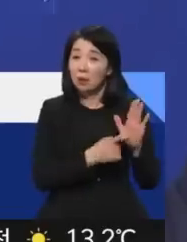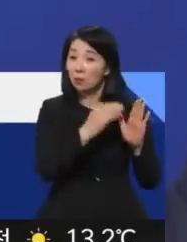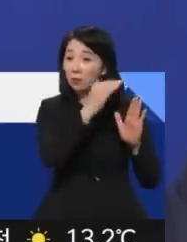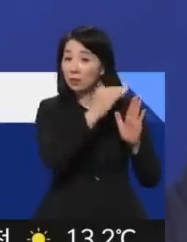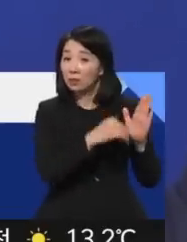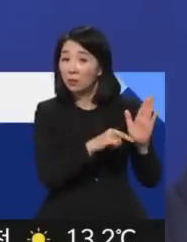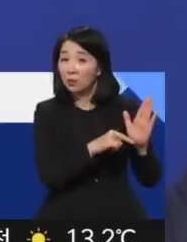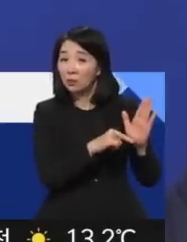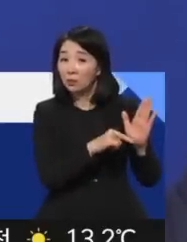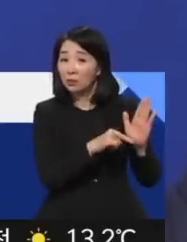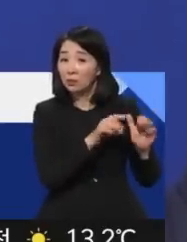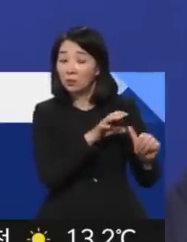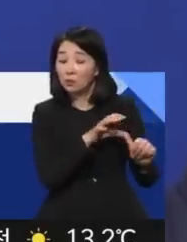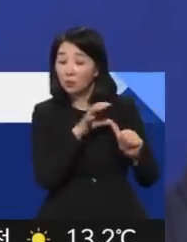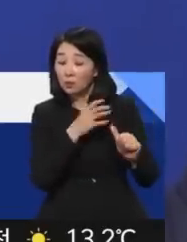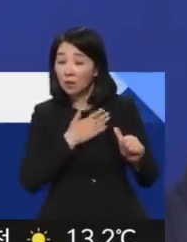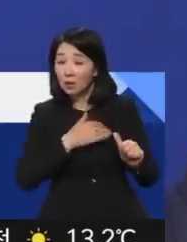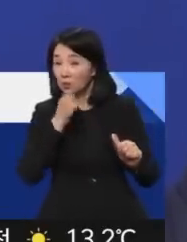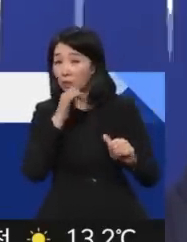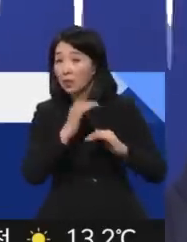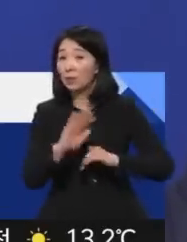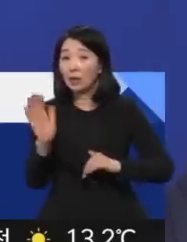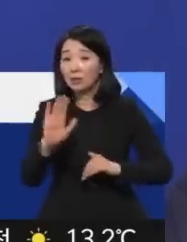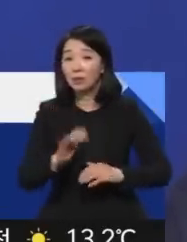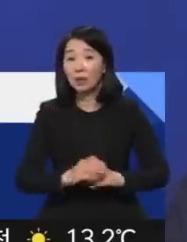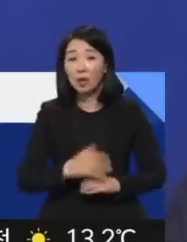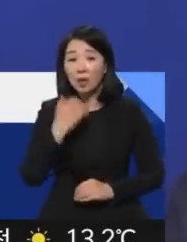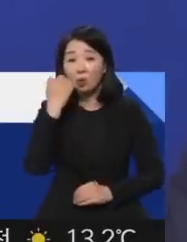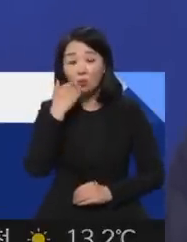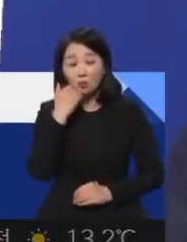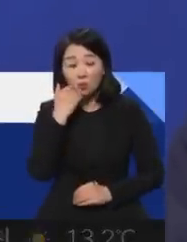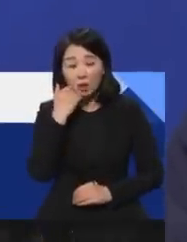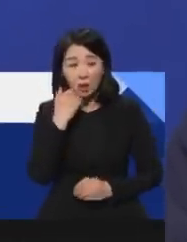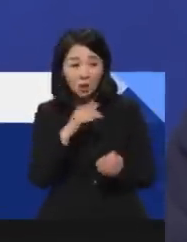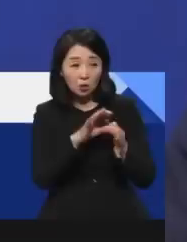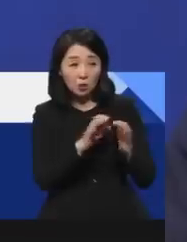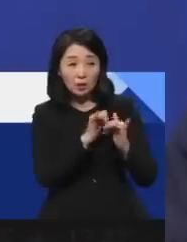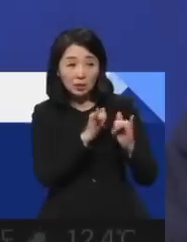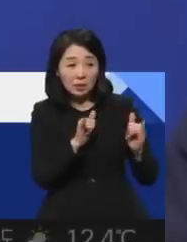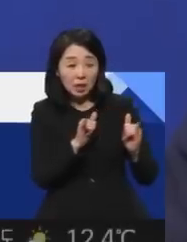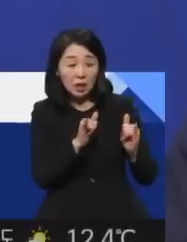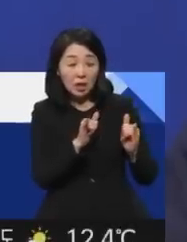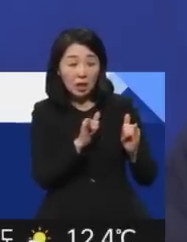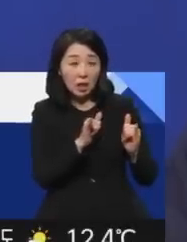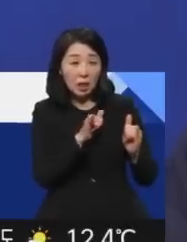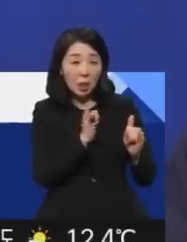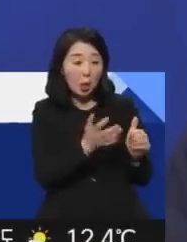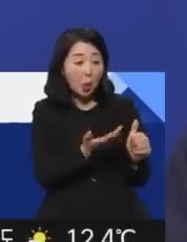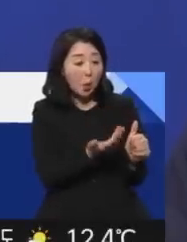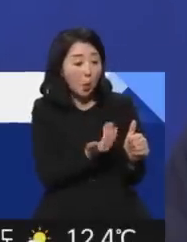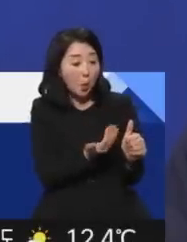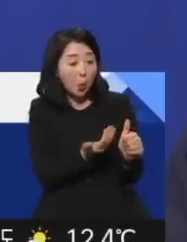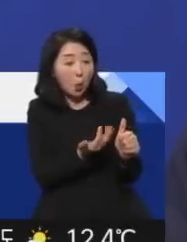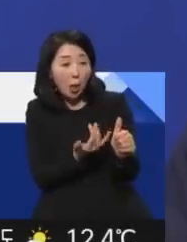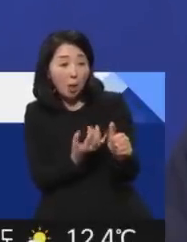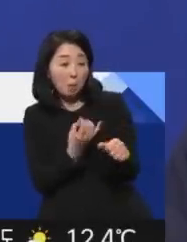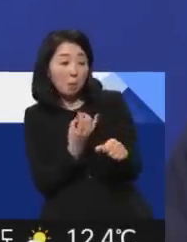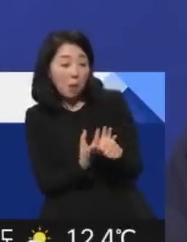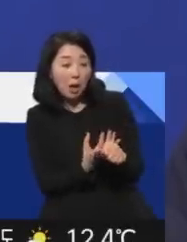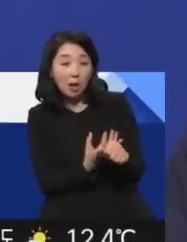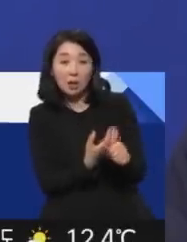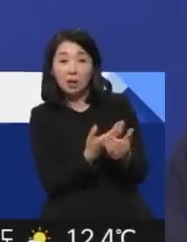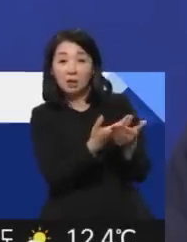내용이라든가 그런 거를 통해 가지고 알 수 있는 내용이 아니거든요. 누군가 관계자를 내부 관계자를 접촉을 해서 그들로부터 들은